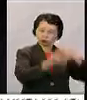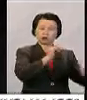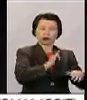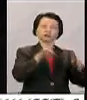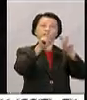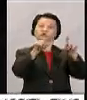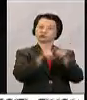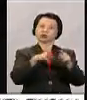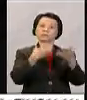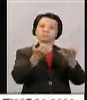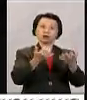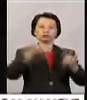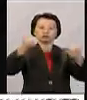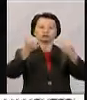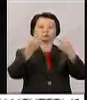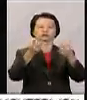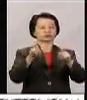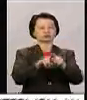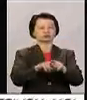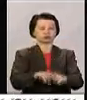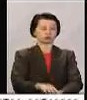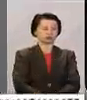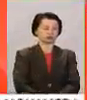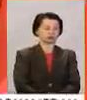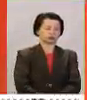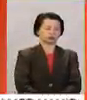susunan persembahan yang sangat luar biasa.